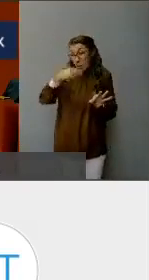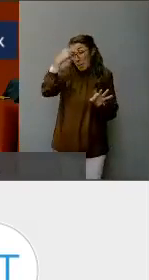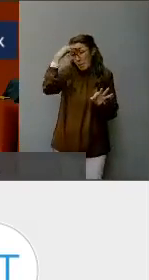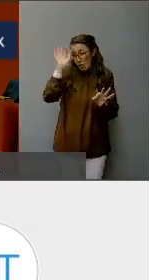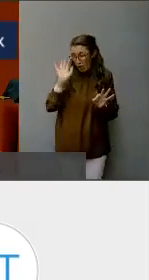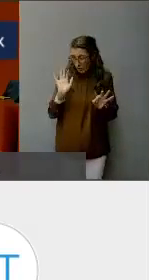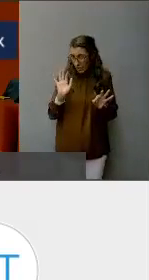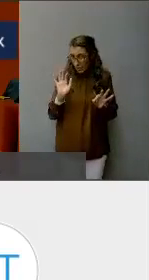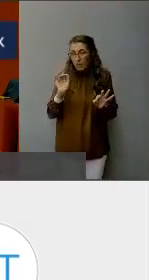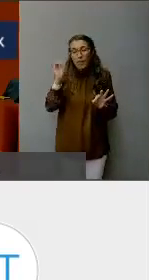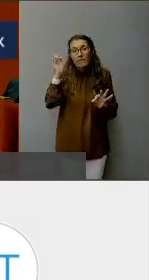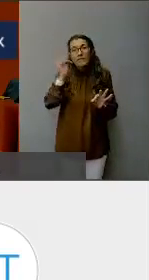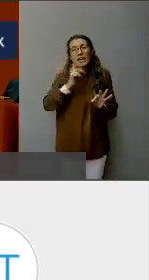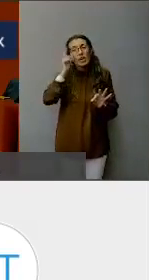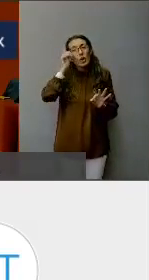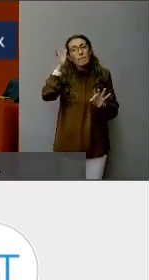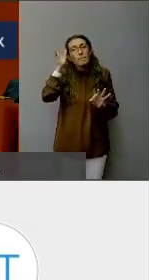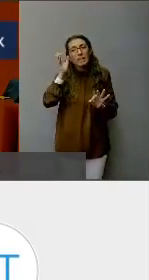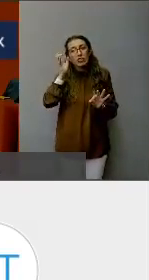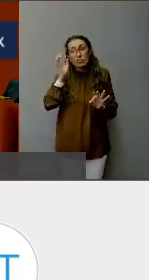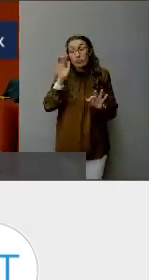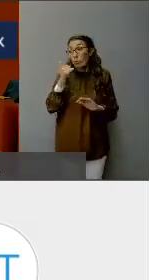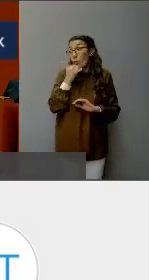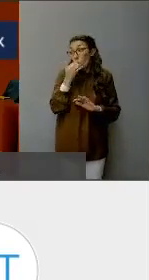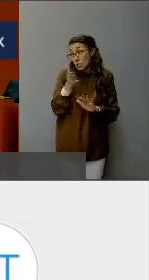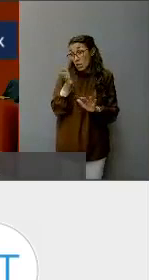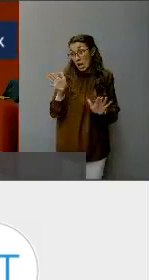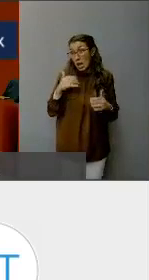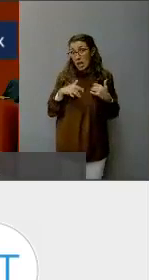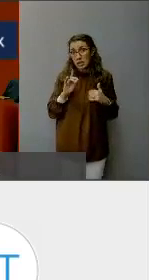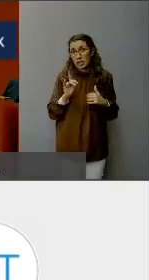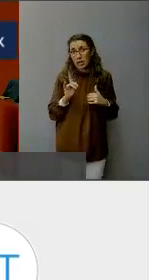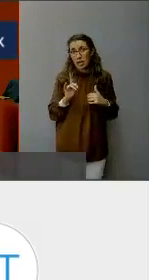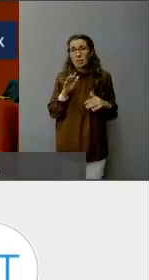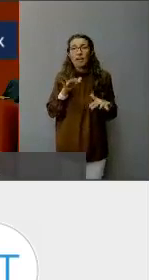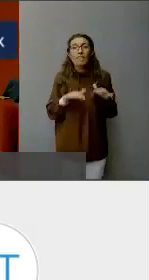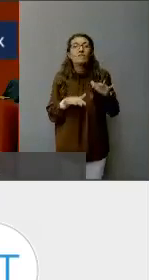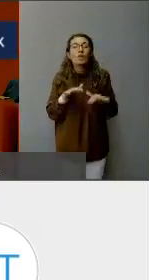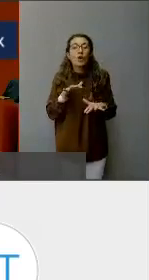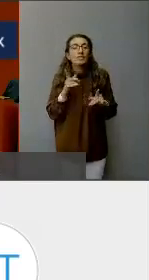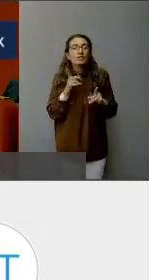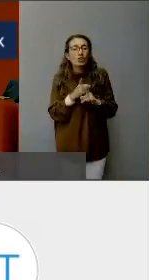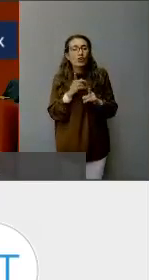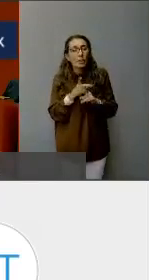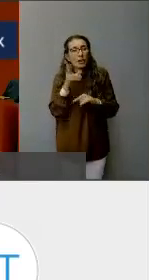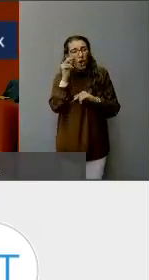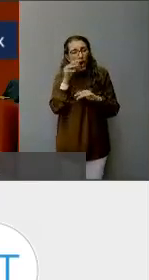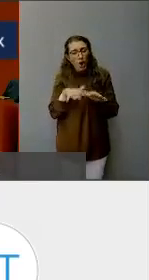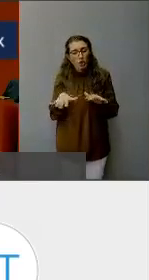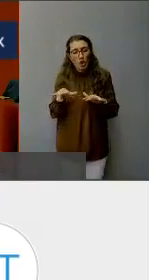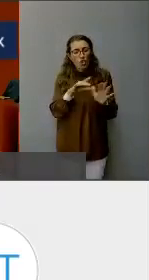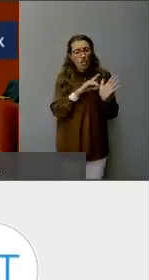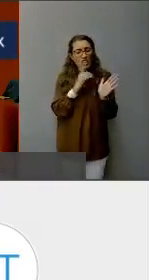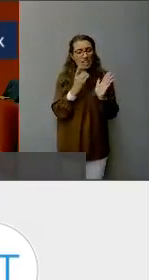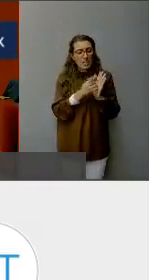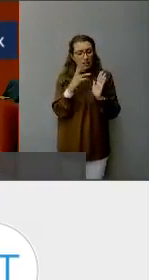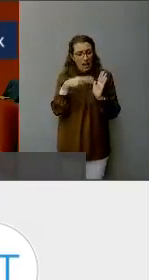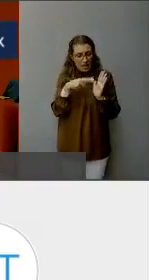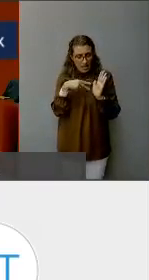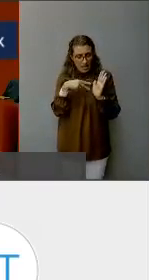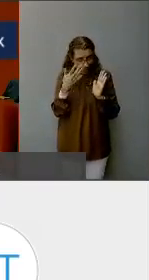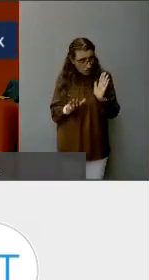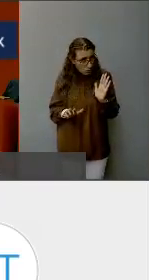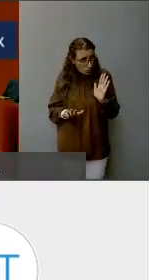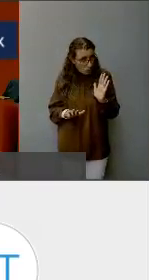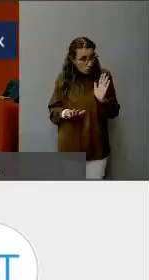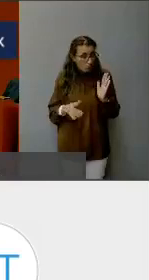da un principio perché nessuno se ne abbia a male ma che almeno bisognerebbe conoscere dalla realtà aver letto la delibera perché io ho avuto proprio la sensazione se non